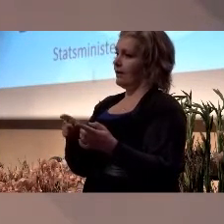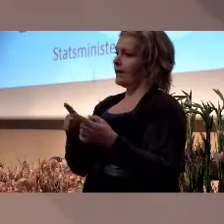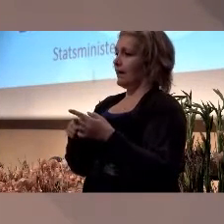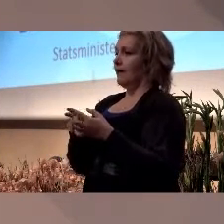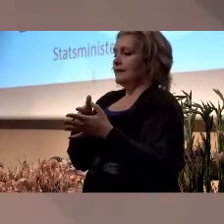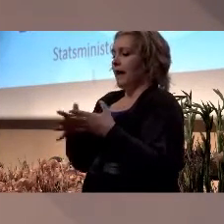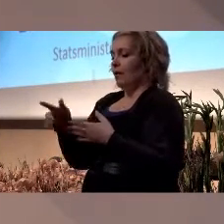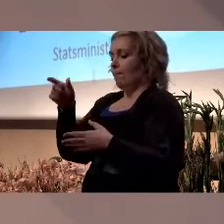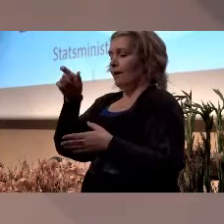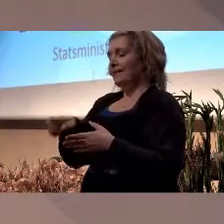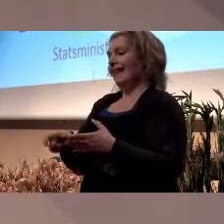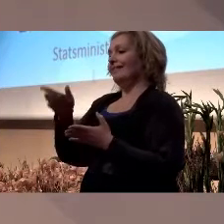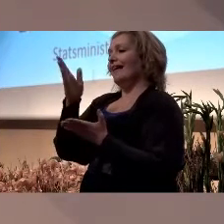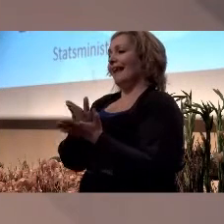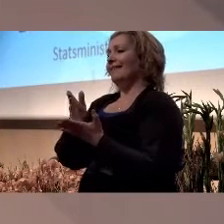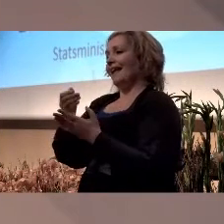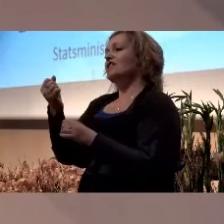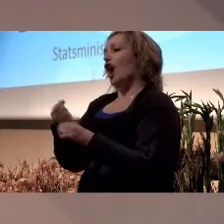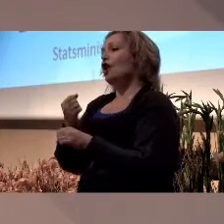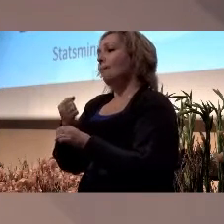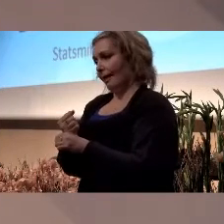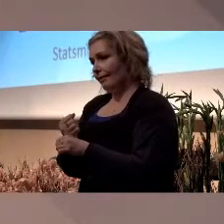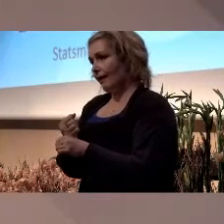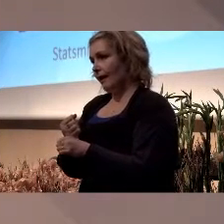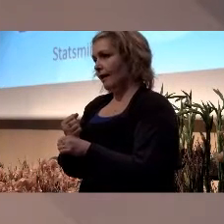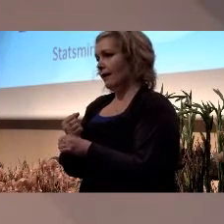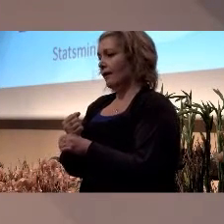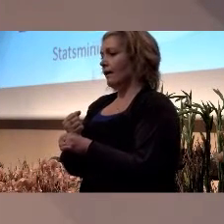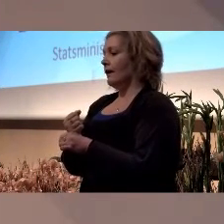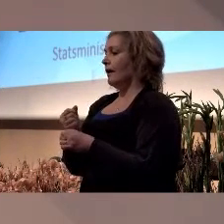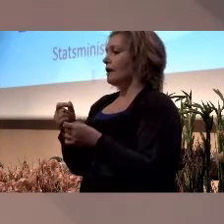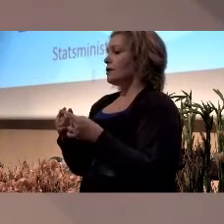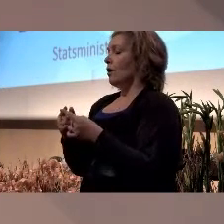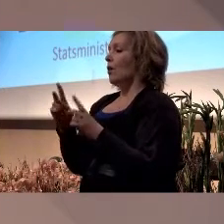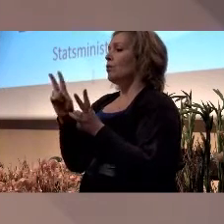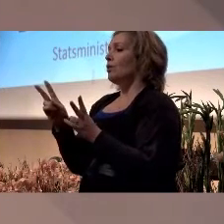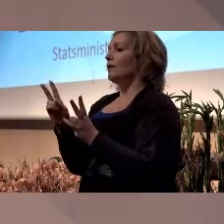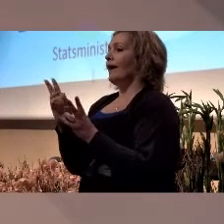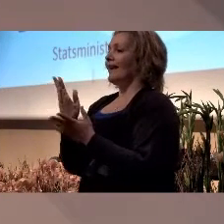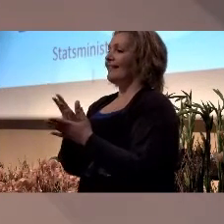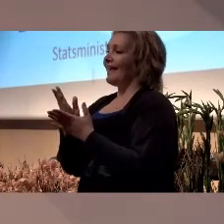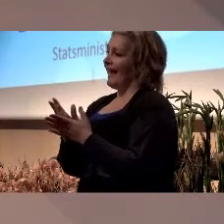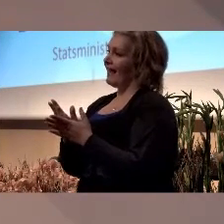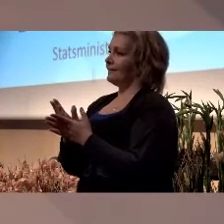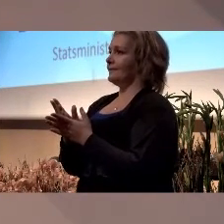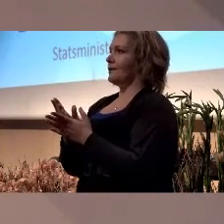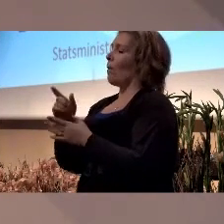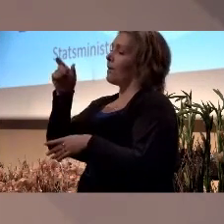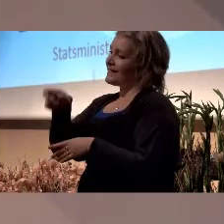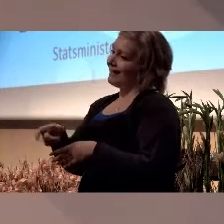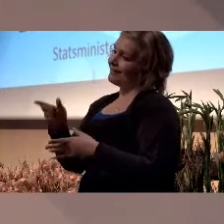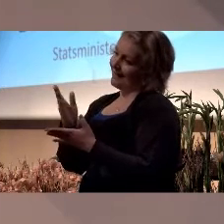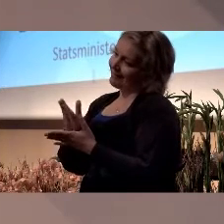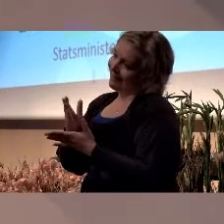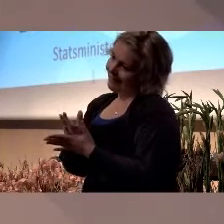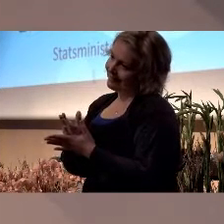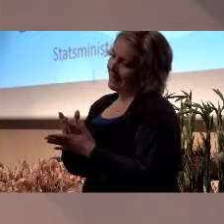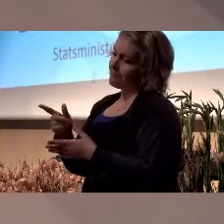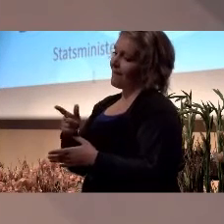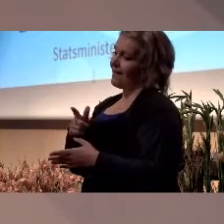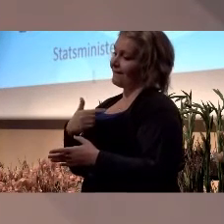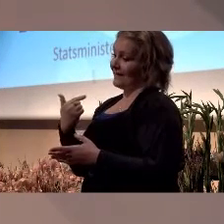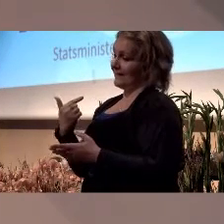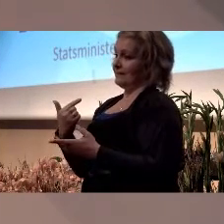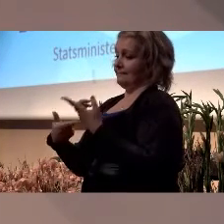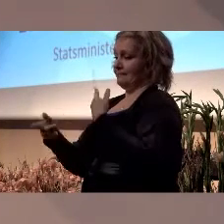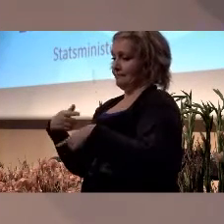gjennom pasientrettighetsarbeidet. Gjennom både brukerrettighetslov og pasientrettigheter. Når vi kom i